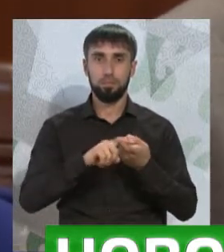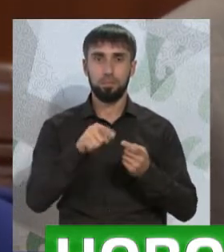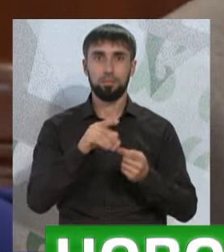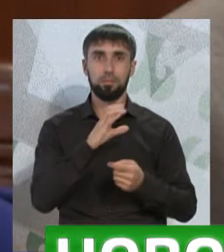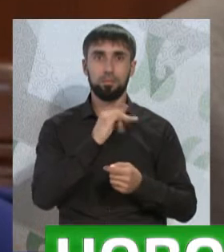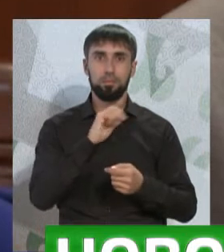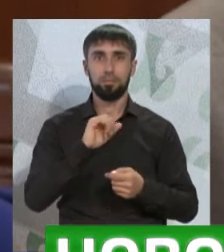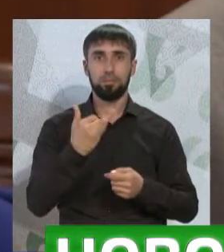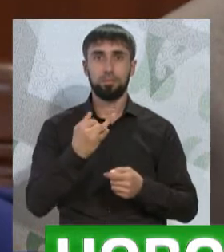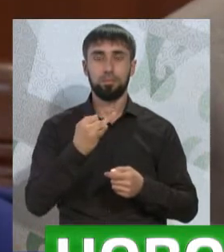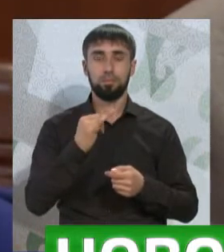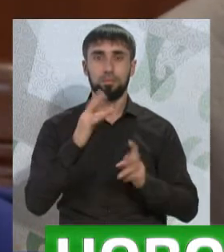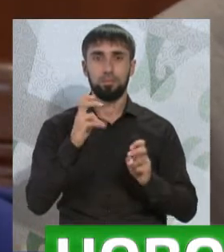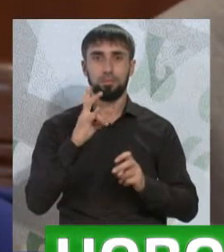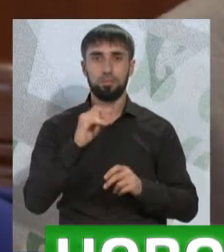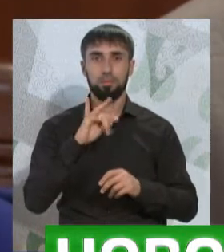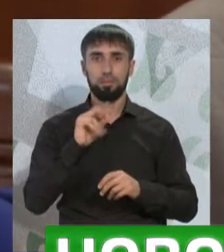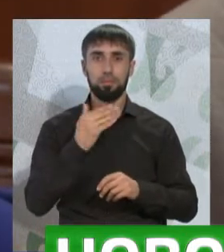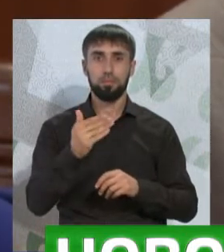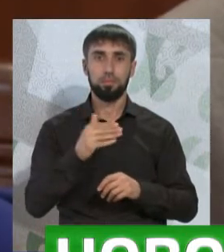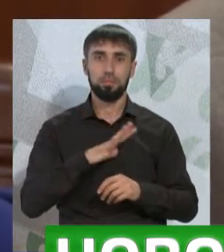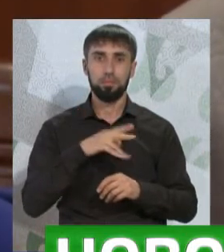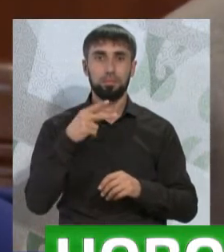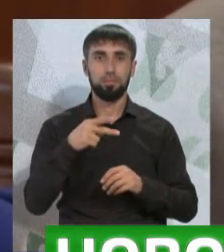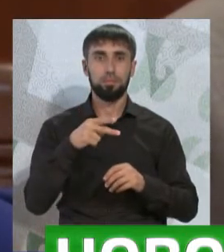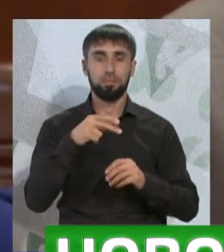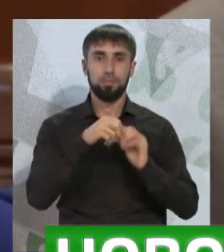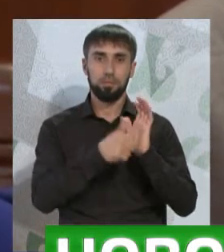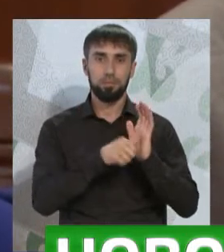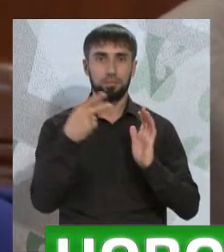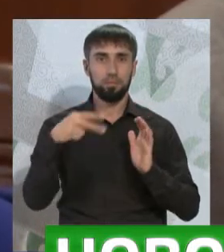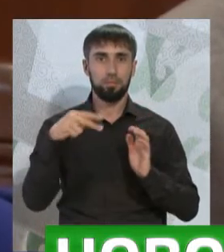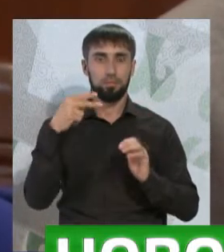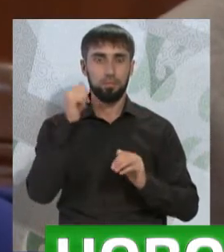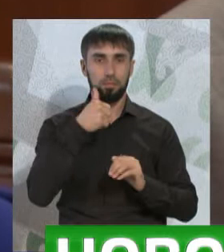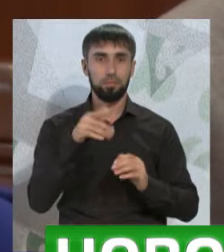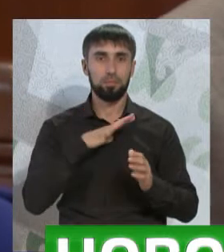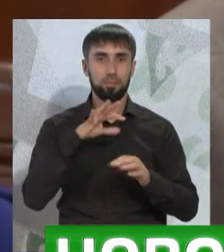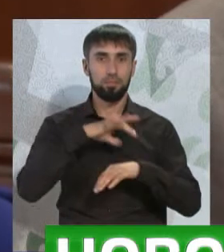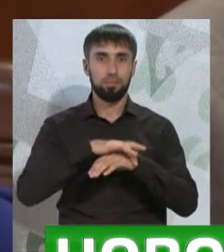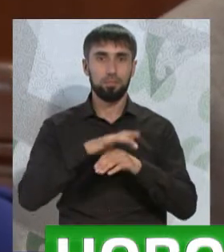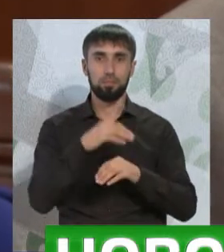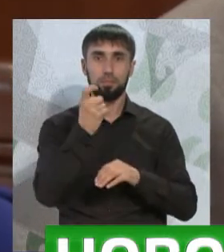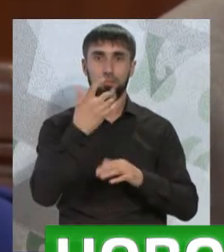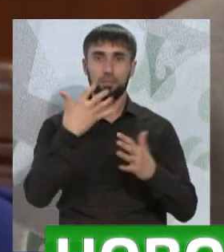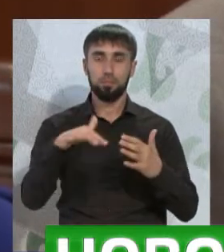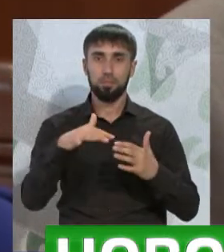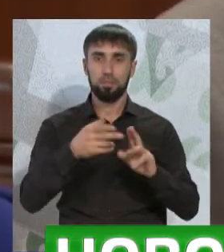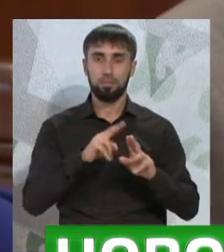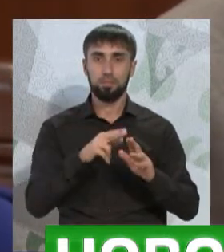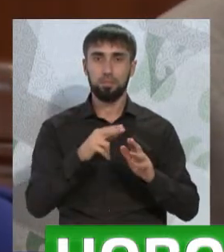В результате проведенных вредных мероприятий за последние 4 года, 16 по 20 годах, было выявлено и ликвидировано свыше 150 канализационных